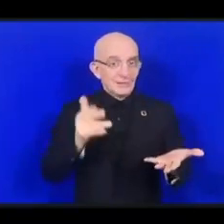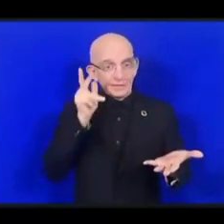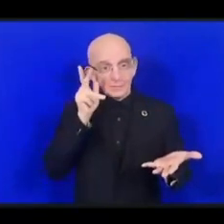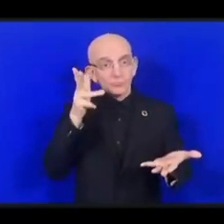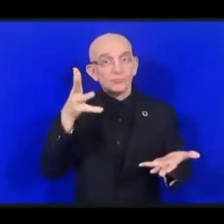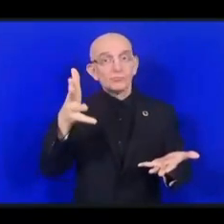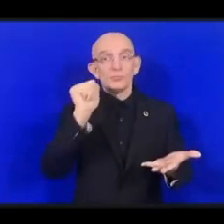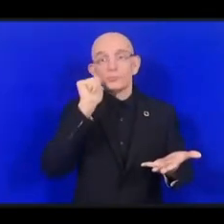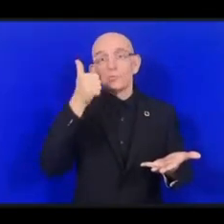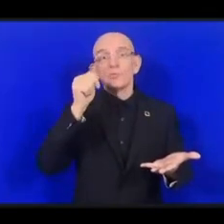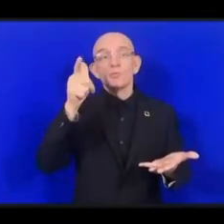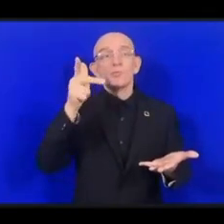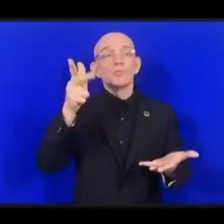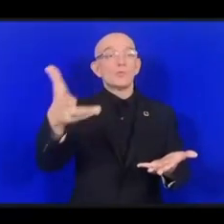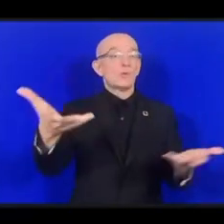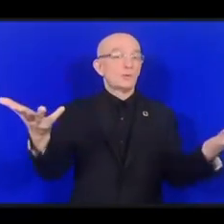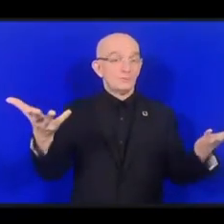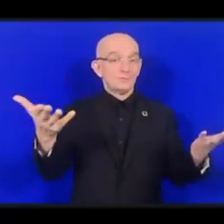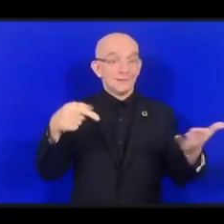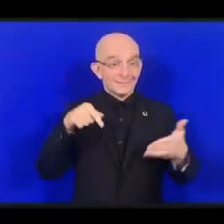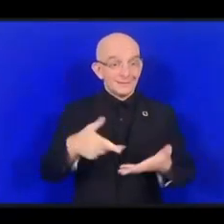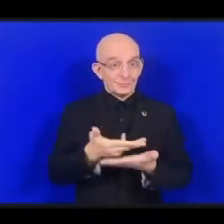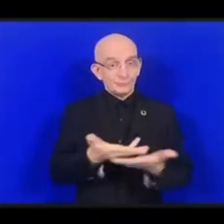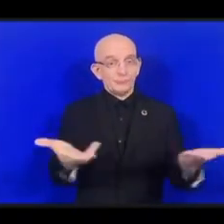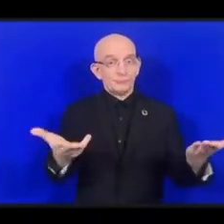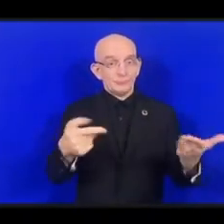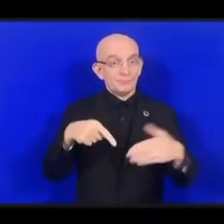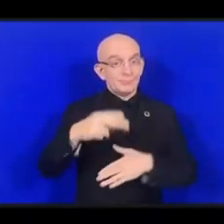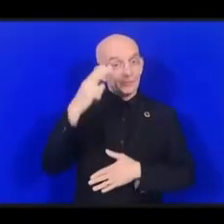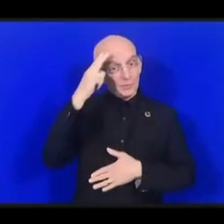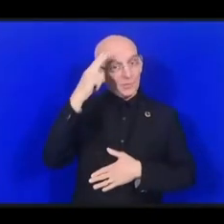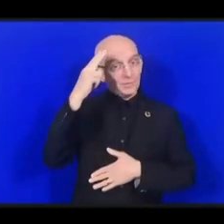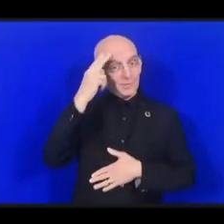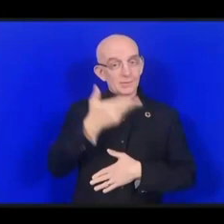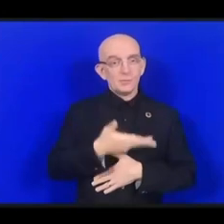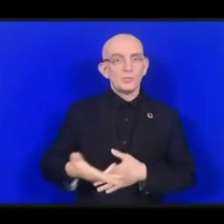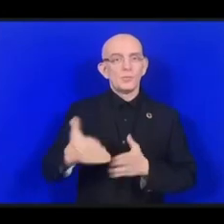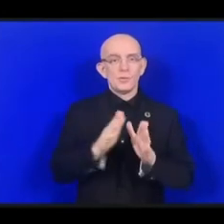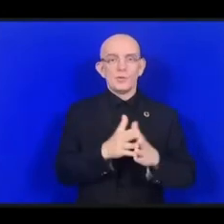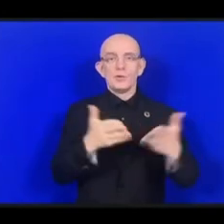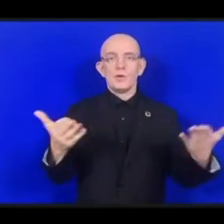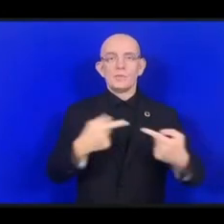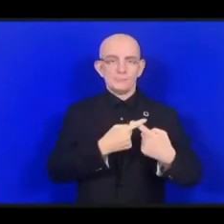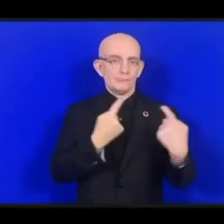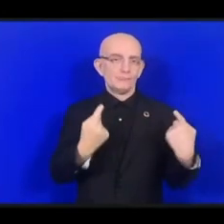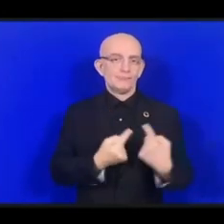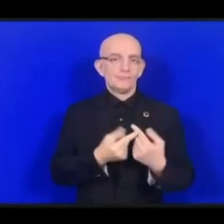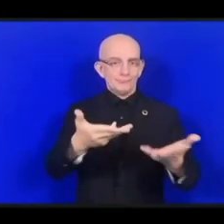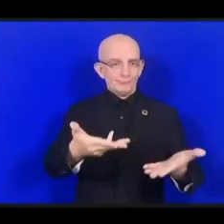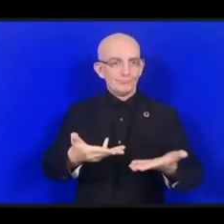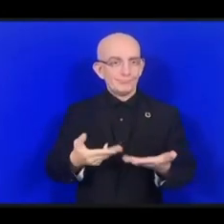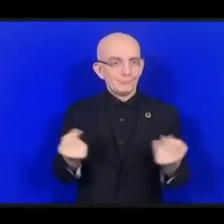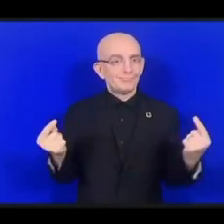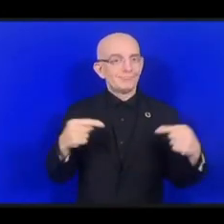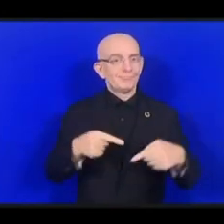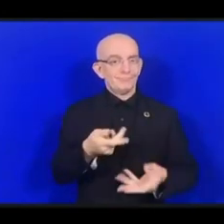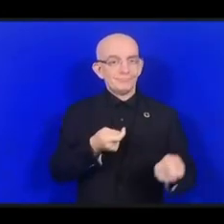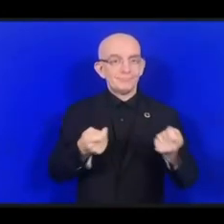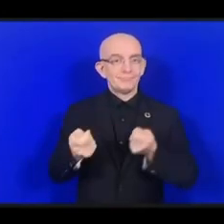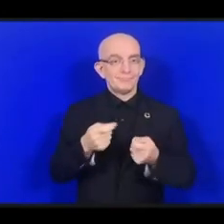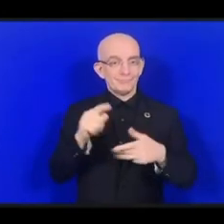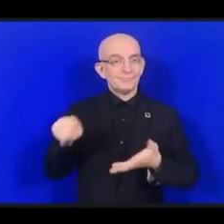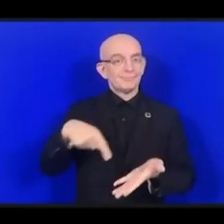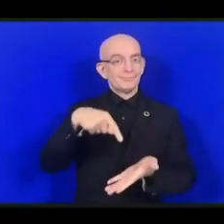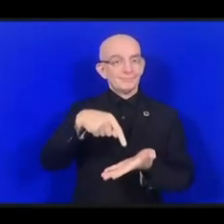انها دعوه بازرع مفتوحه ترحب المملكه العربيه السعوديه بالعالم في منتدى حكمه